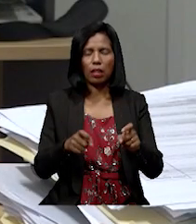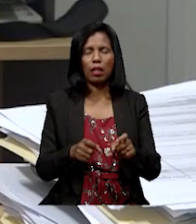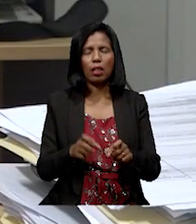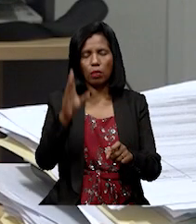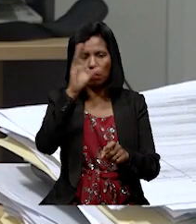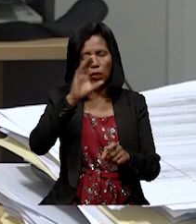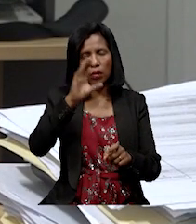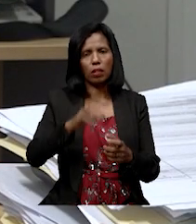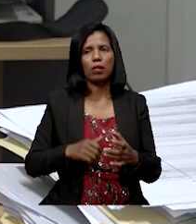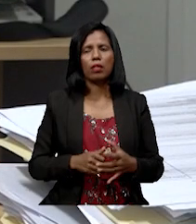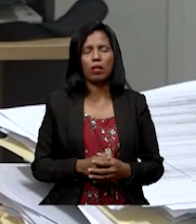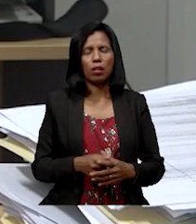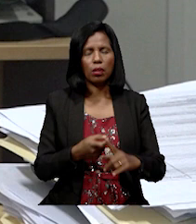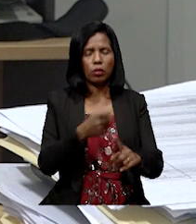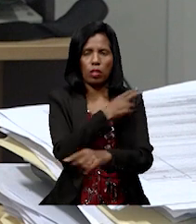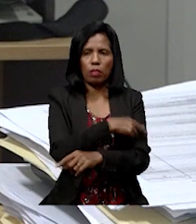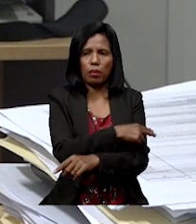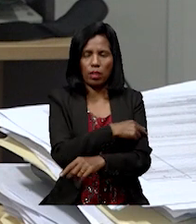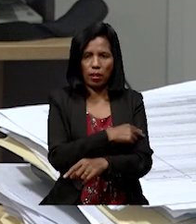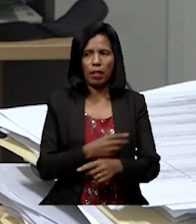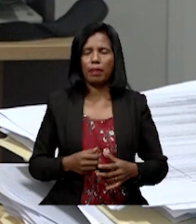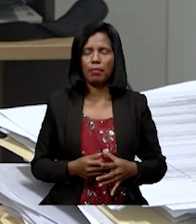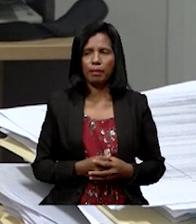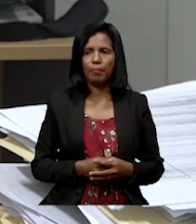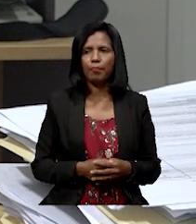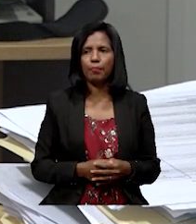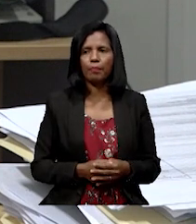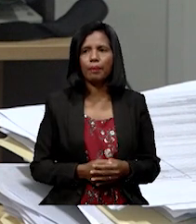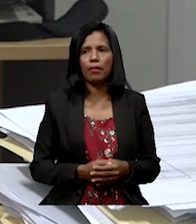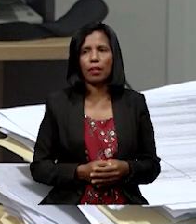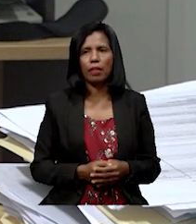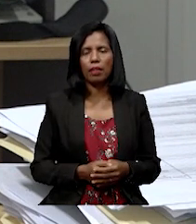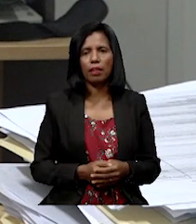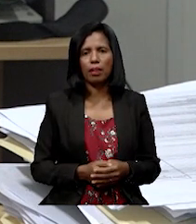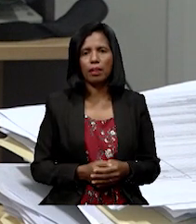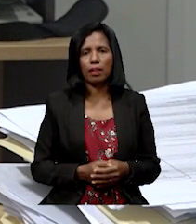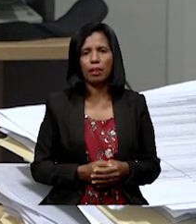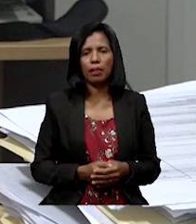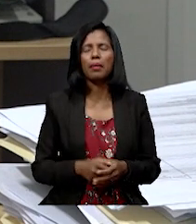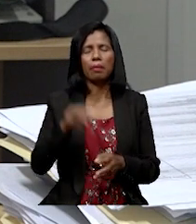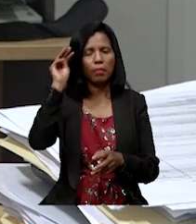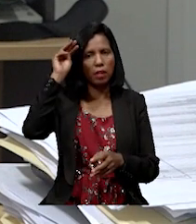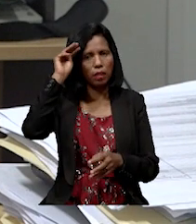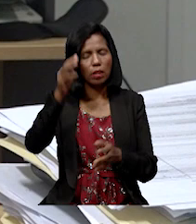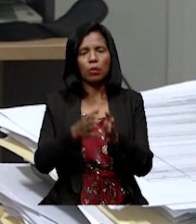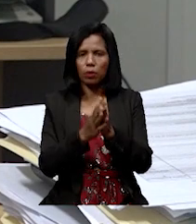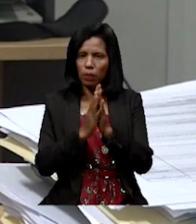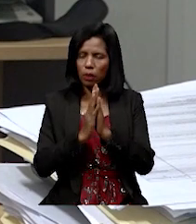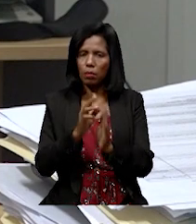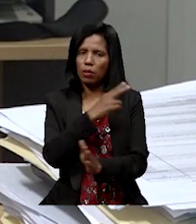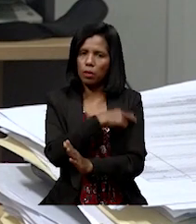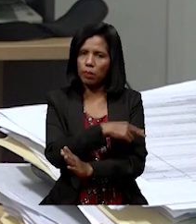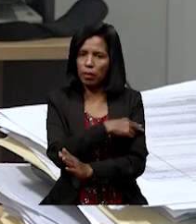identifika nejestan kliniku nenian ita sinora minister husu ona ba iha sir hospital nasional para